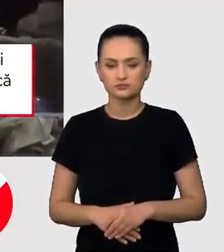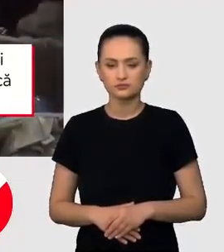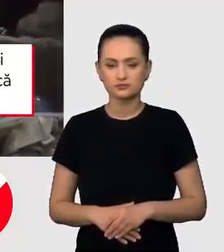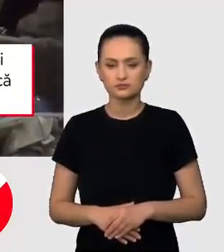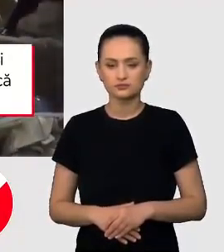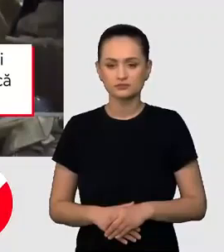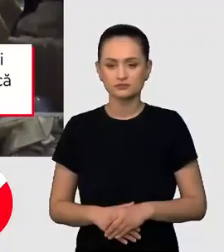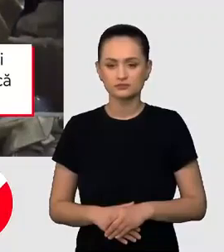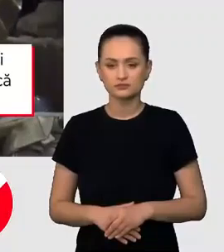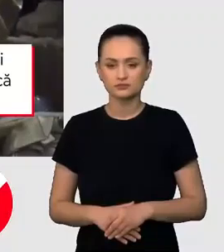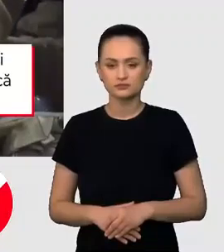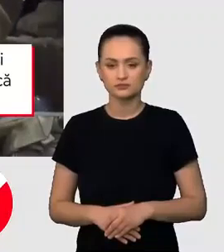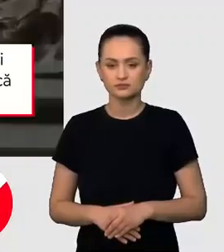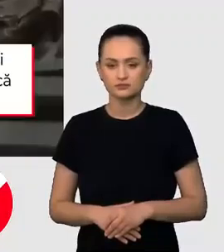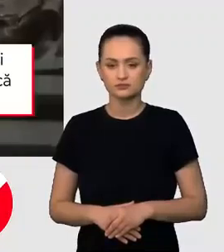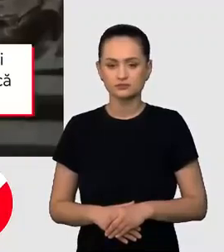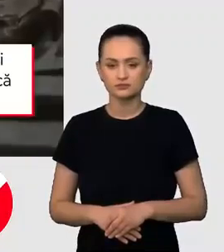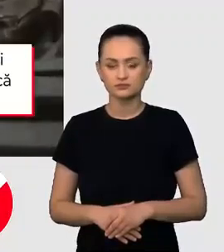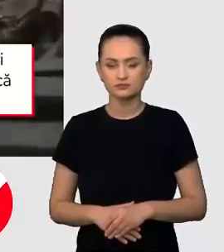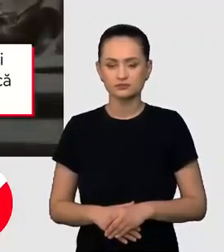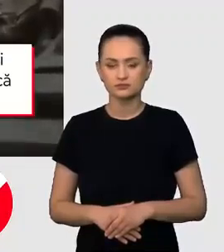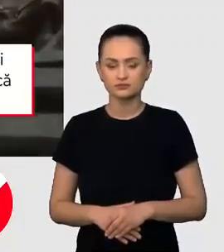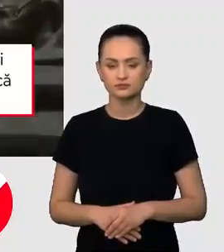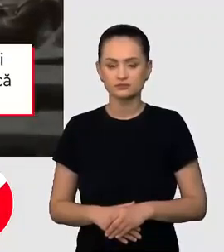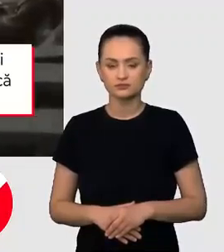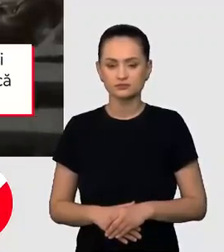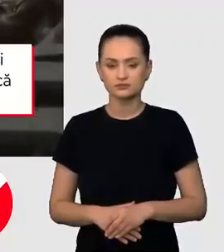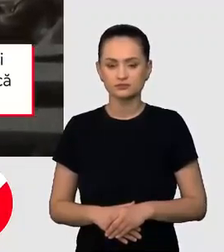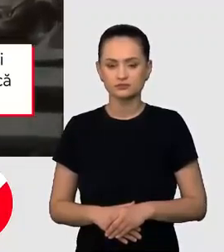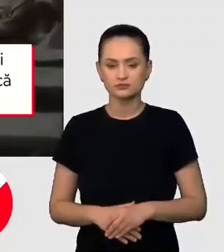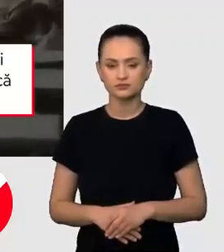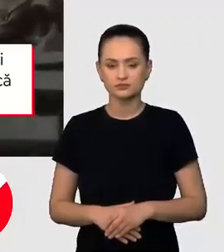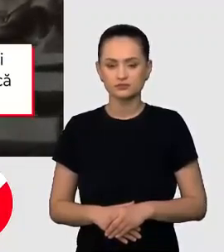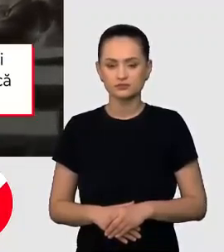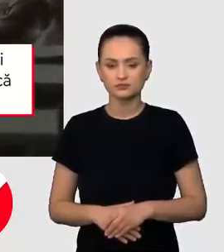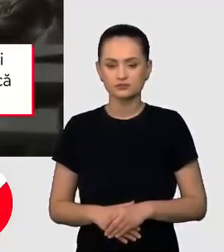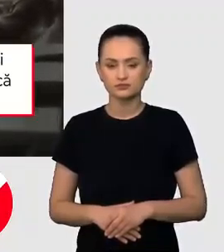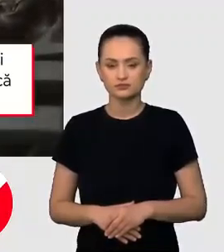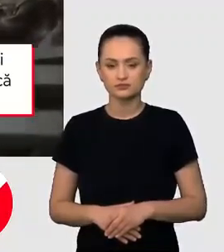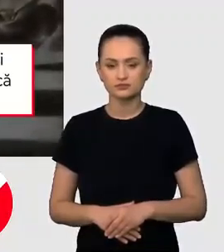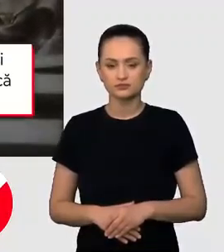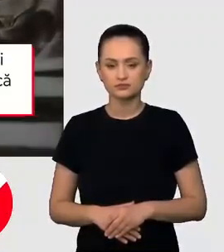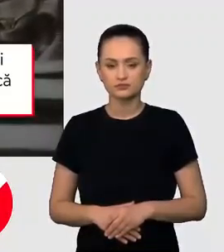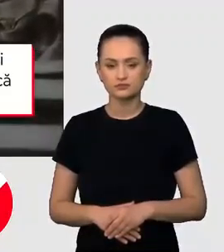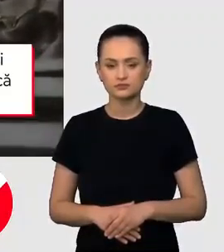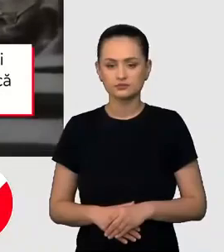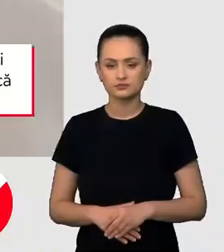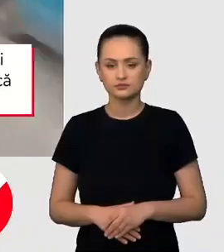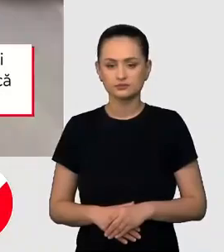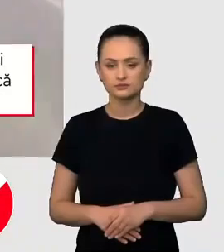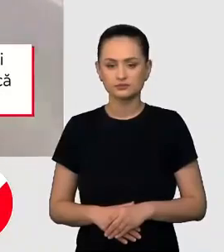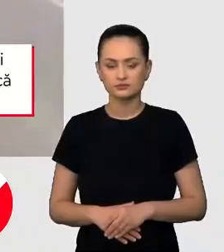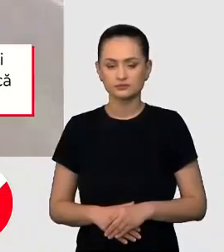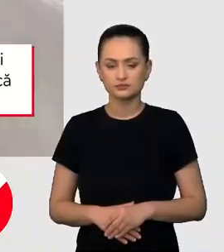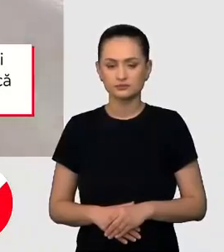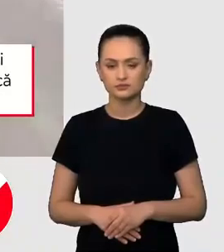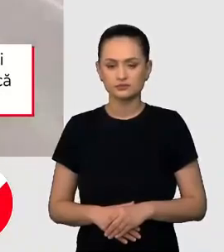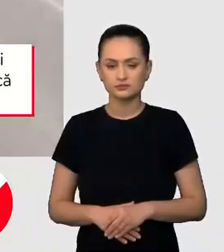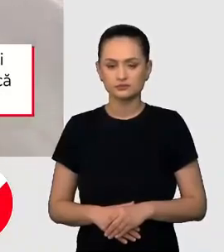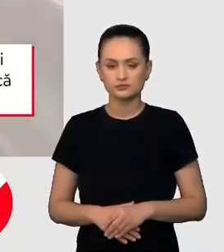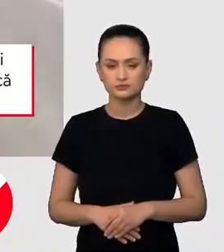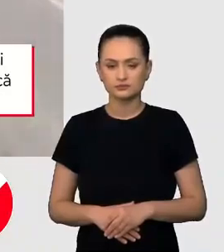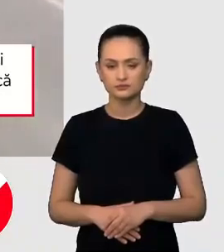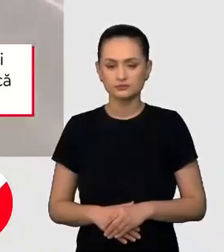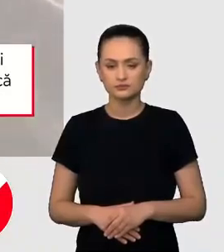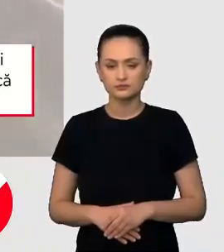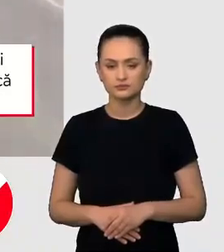prin poziția ei de neutralitate, dar Finlanda a fost, dacă vreți, țara care a adus împreună